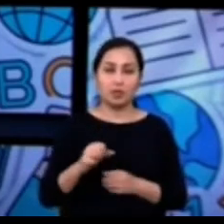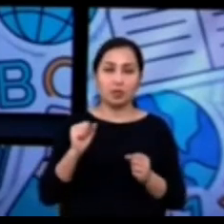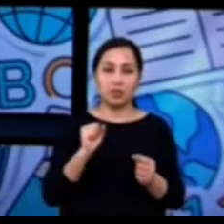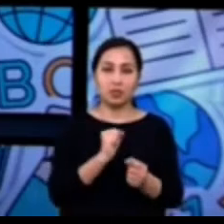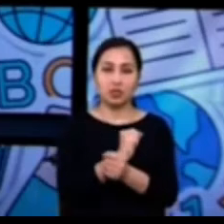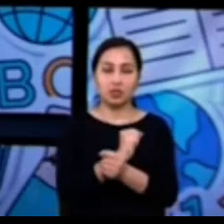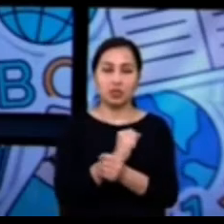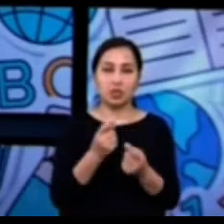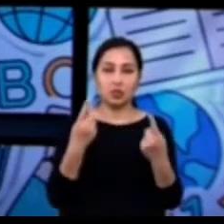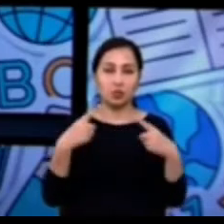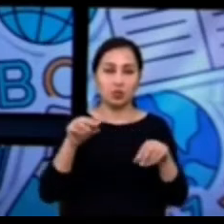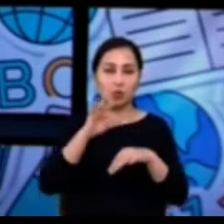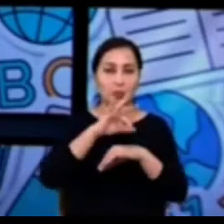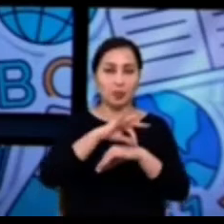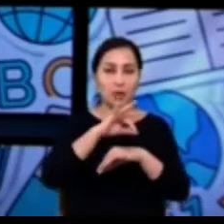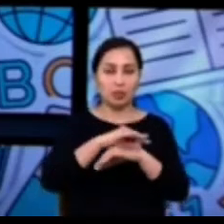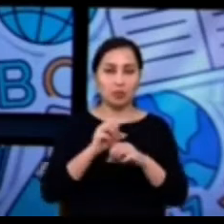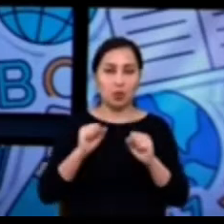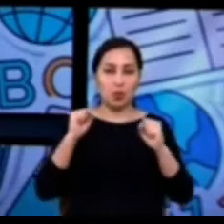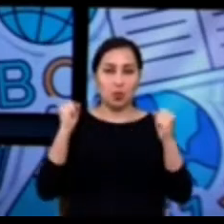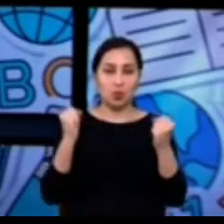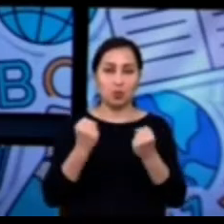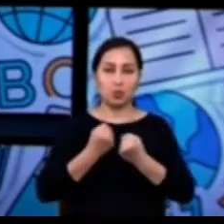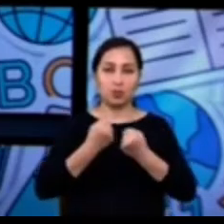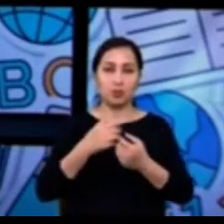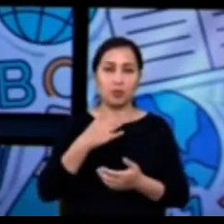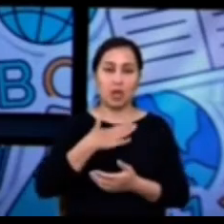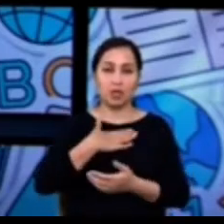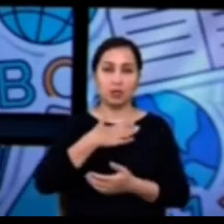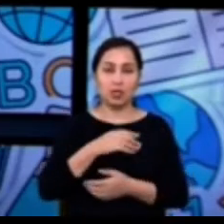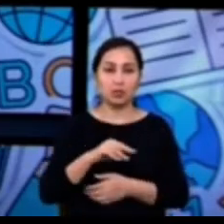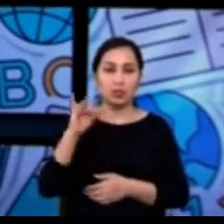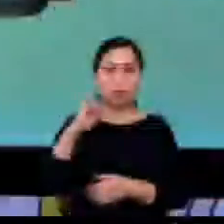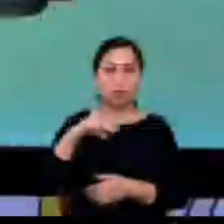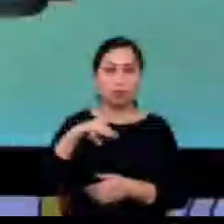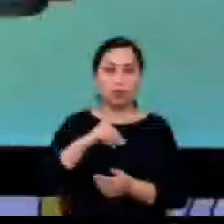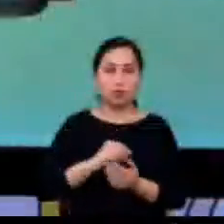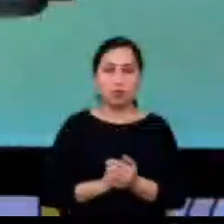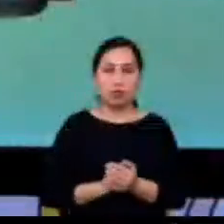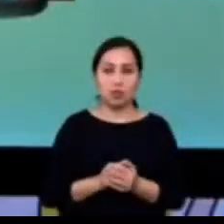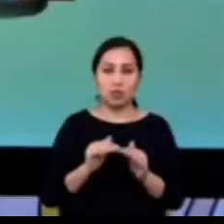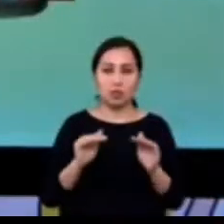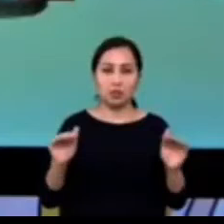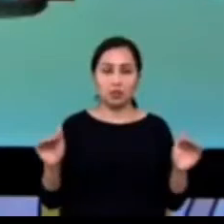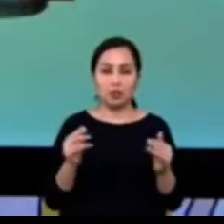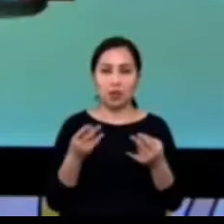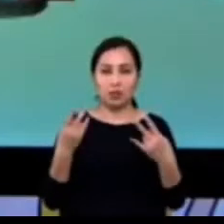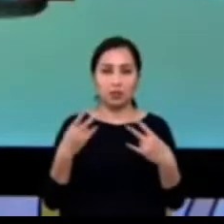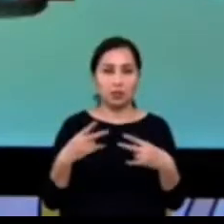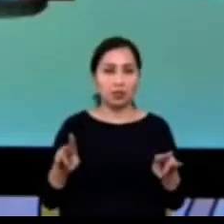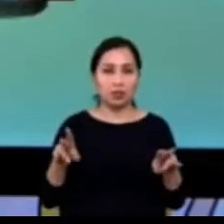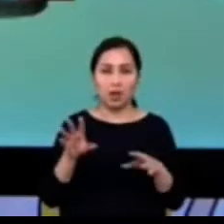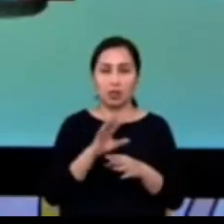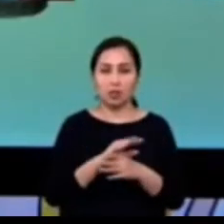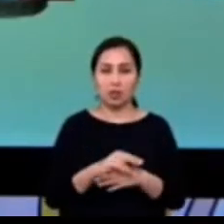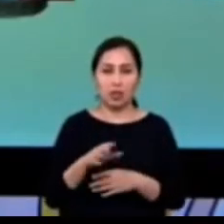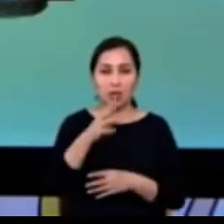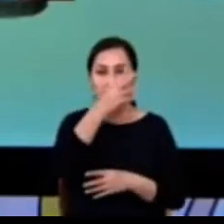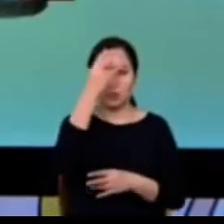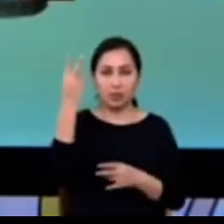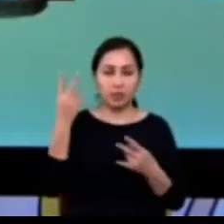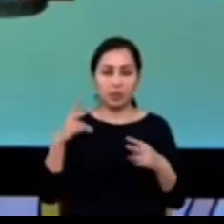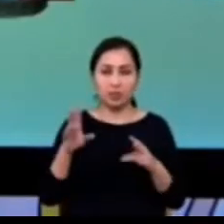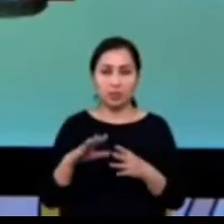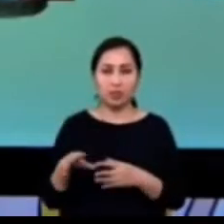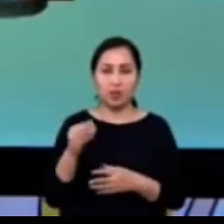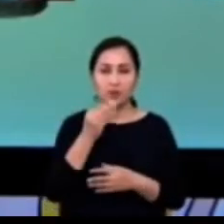от разных болезней и укрепляют наш иммунитет. Но, ребята, никогда не забывайте, что